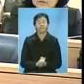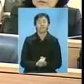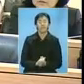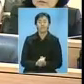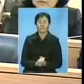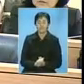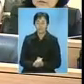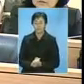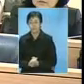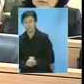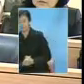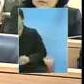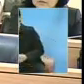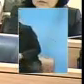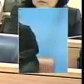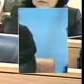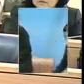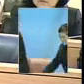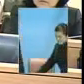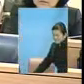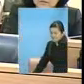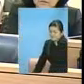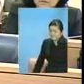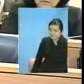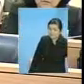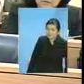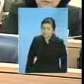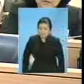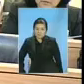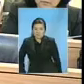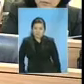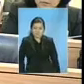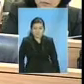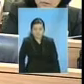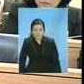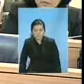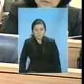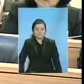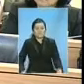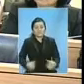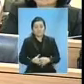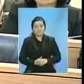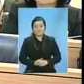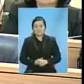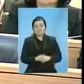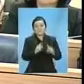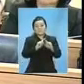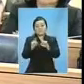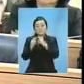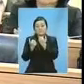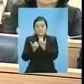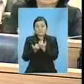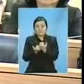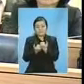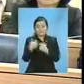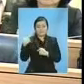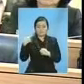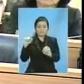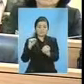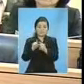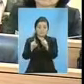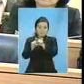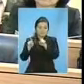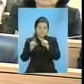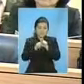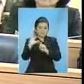สิ่งที่เกิดขึ้นในวันนี้เนี่ยเป็นโศกนาฏกรรมของทั้งโลกแล้วก็ทั้งโลกก็ไม่อยากให้เกิดเหตุการณ์อย่างนี้ที่ไหนบนโล